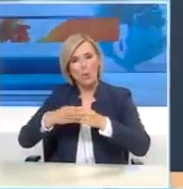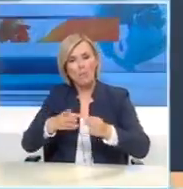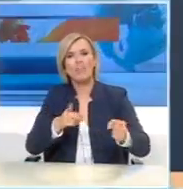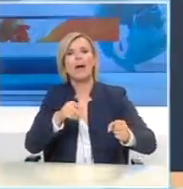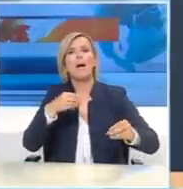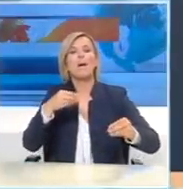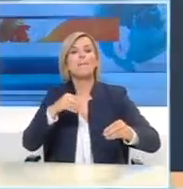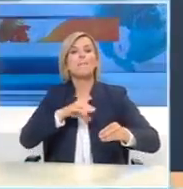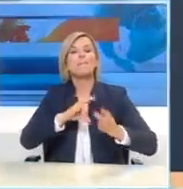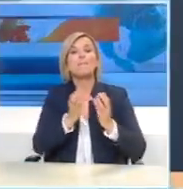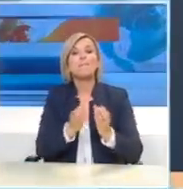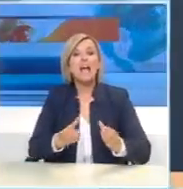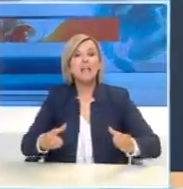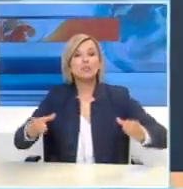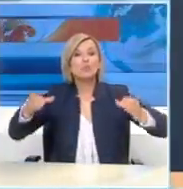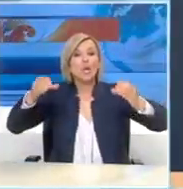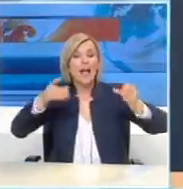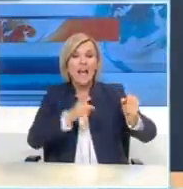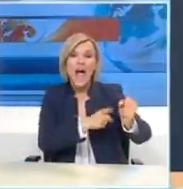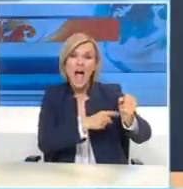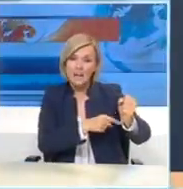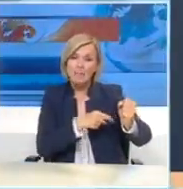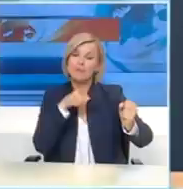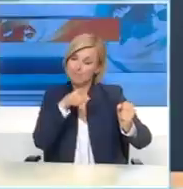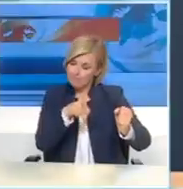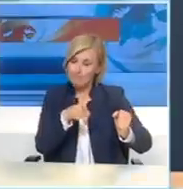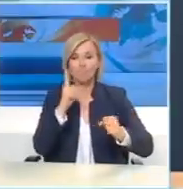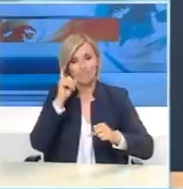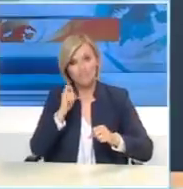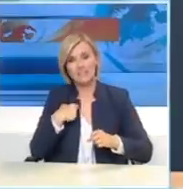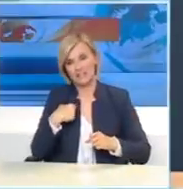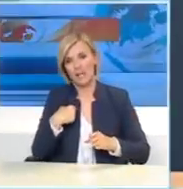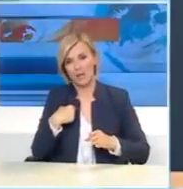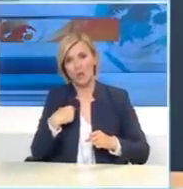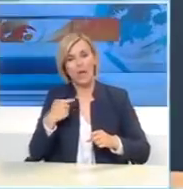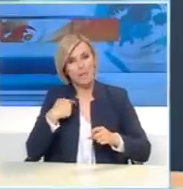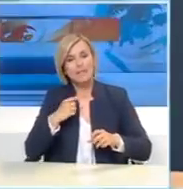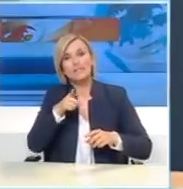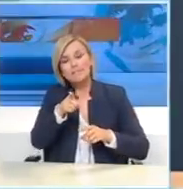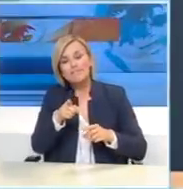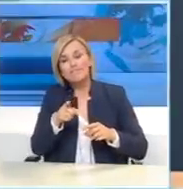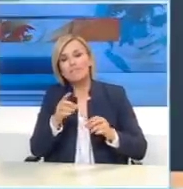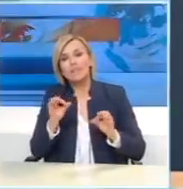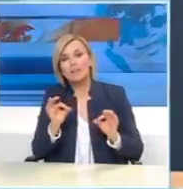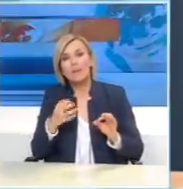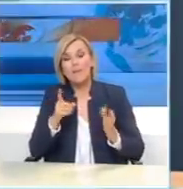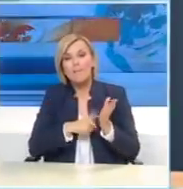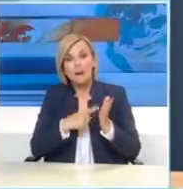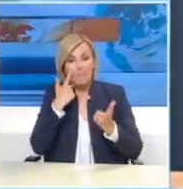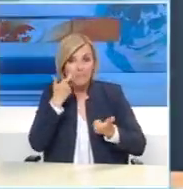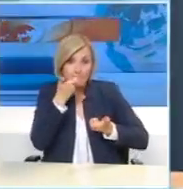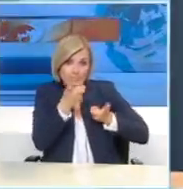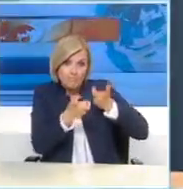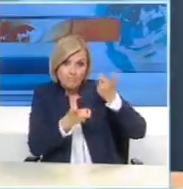Και φυσικά είναι ένα από τα κύρια μελήματά μας η ενασχόληση με αυτούς τους πληθυσμούς, η επαγρύπνηση, ο